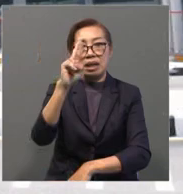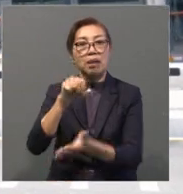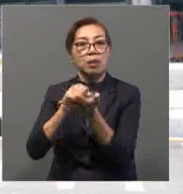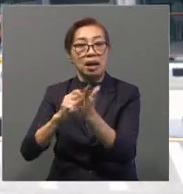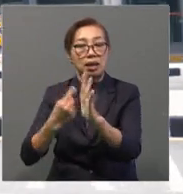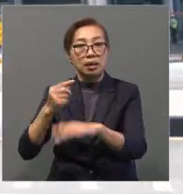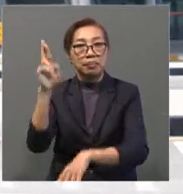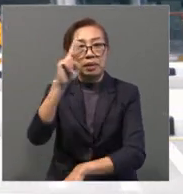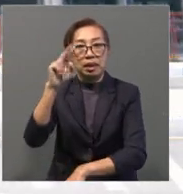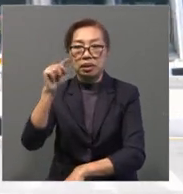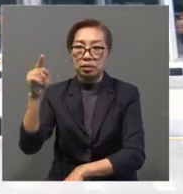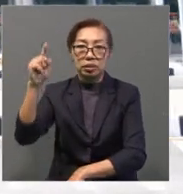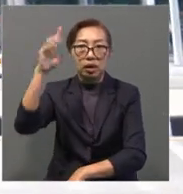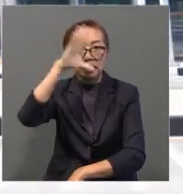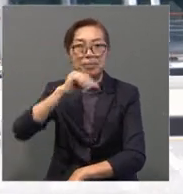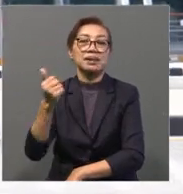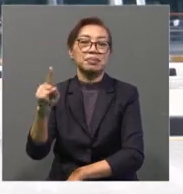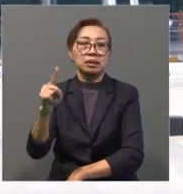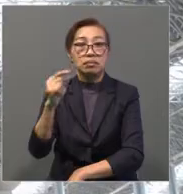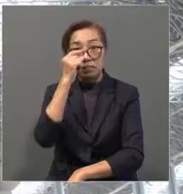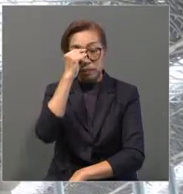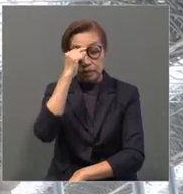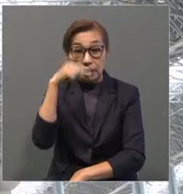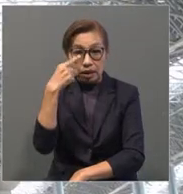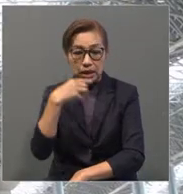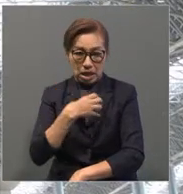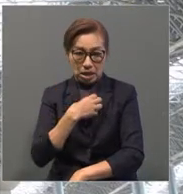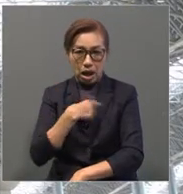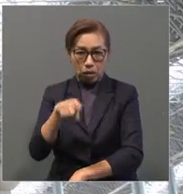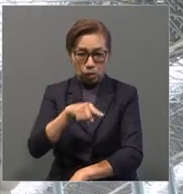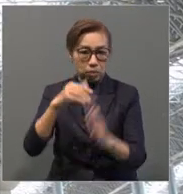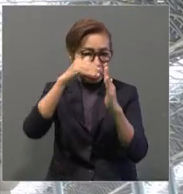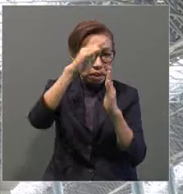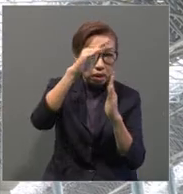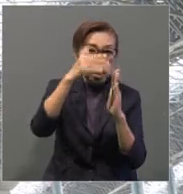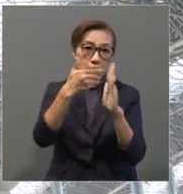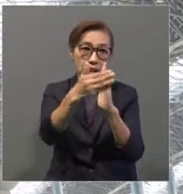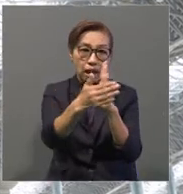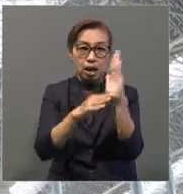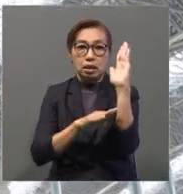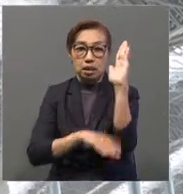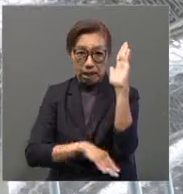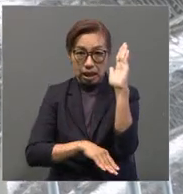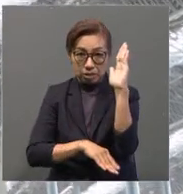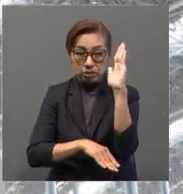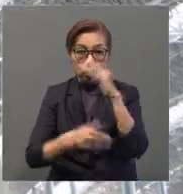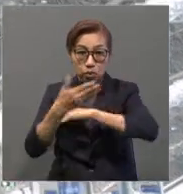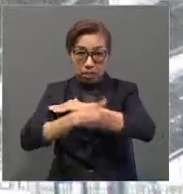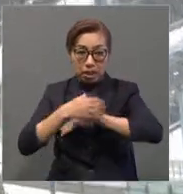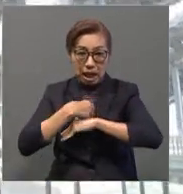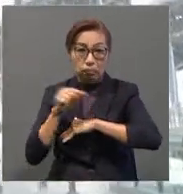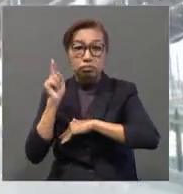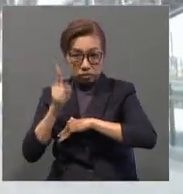จนถึงเวลา 5ทุ่มครับย้ำนะคะถ้าเกิดว่าผู้โดยสารจะเดินทางในระยะไกลไม่ว่าจะเป็นสายเหนือสายอีสานสายใต้